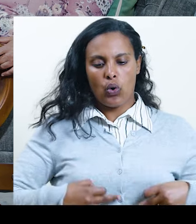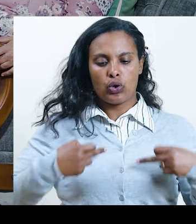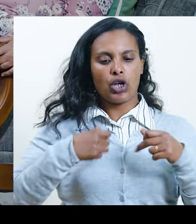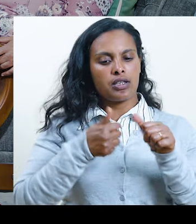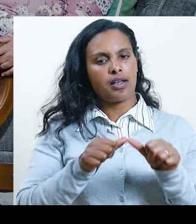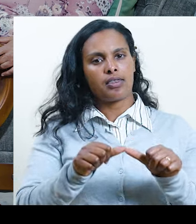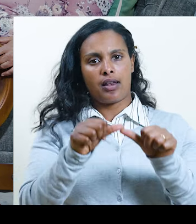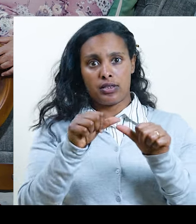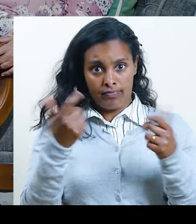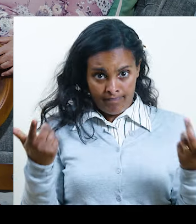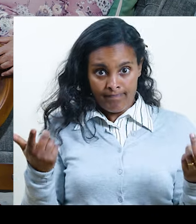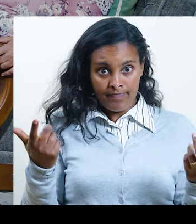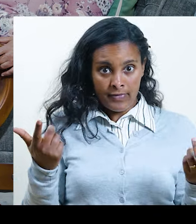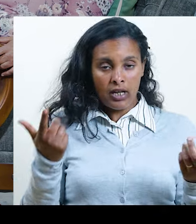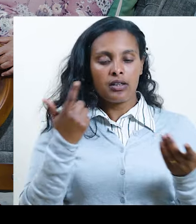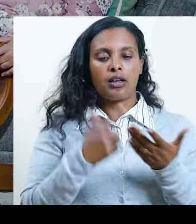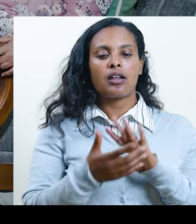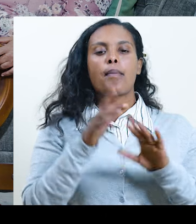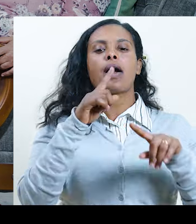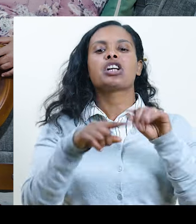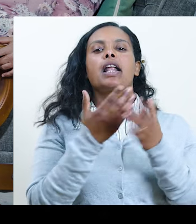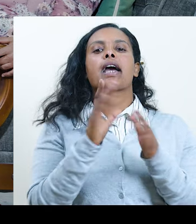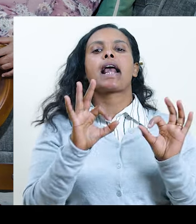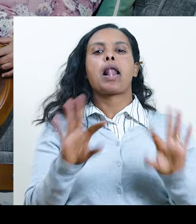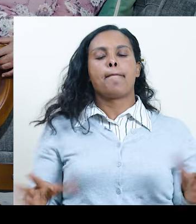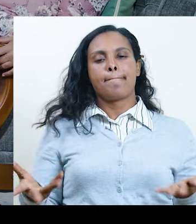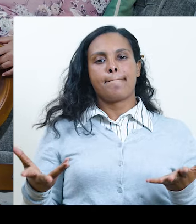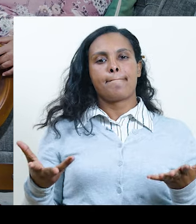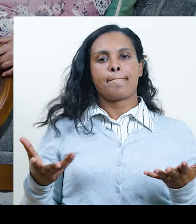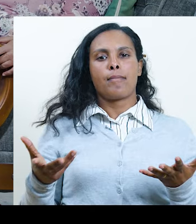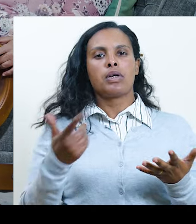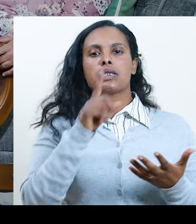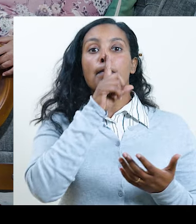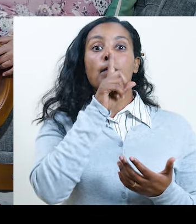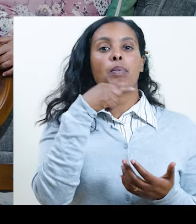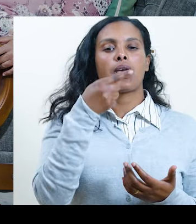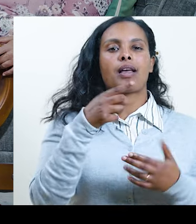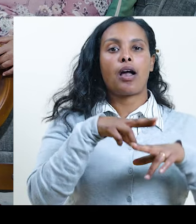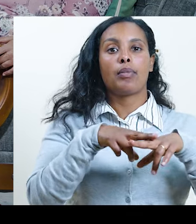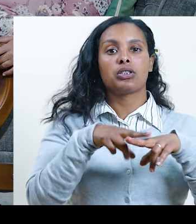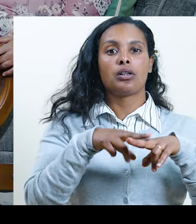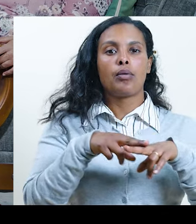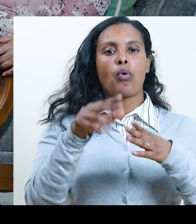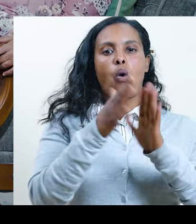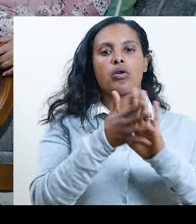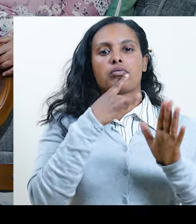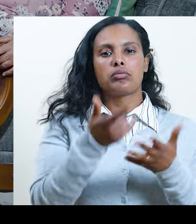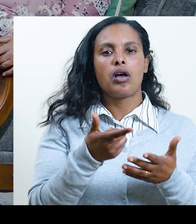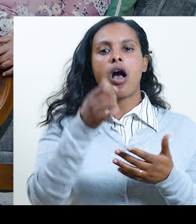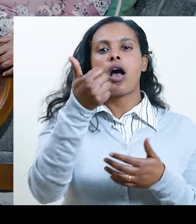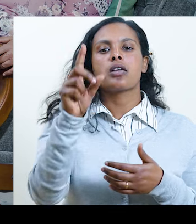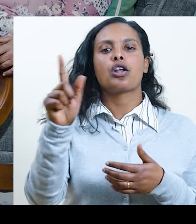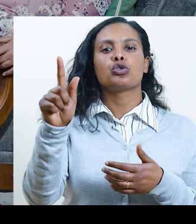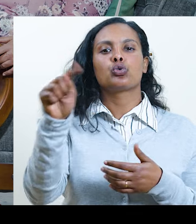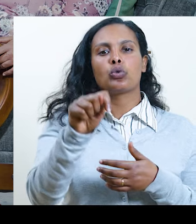ህይወቷን አስቀጠለች አይደል እንዴ? ስለዚህ የማይቻል ነገር የለም። ዝም ብዬ ተቀምጬ ቢሆን ኖሮ